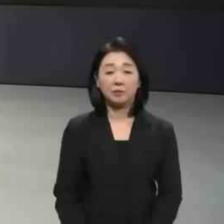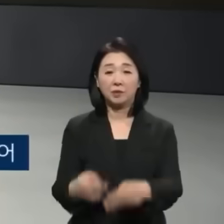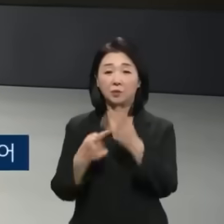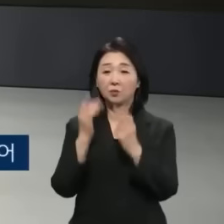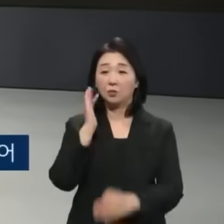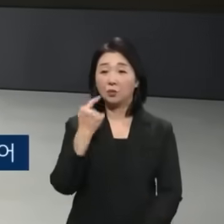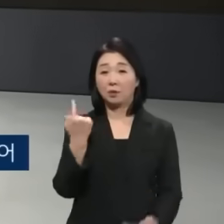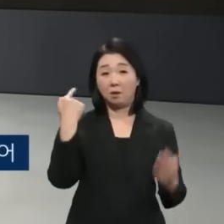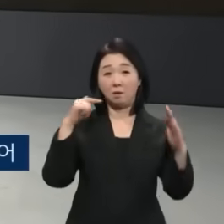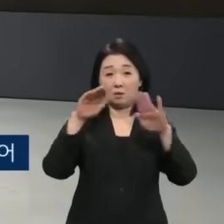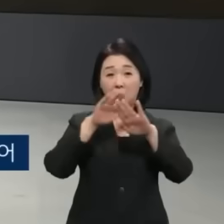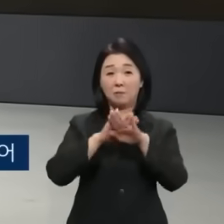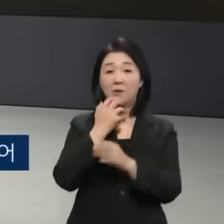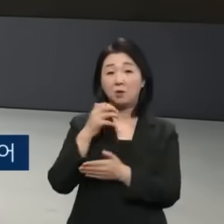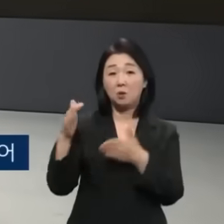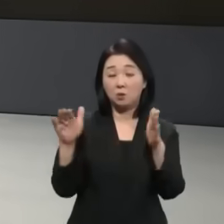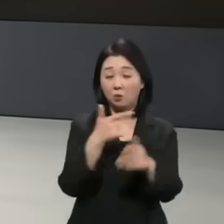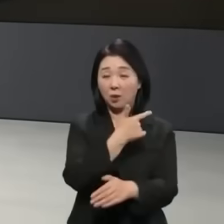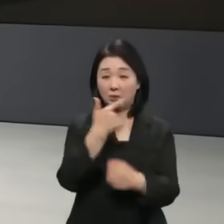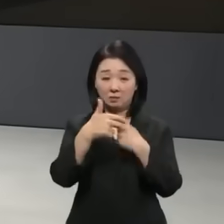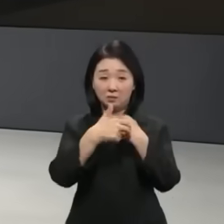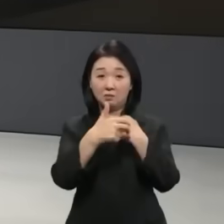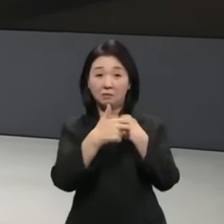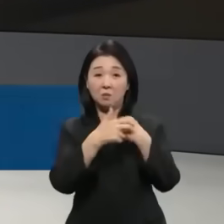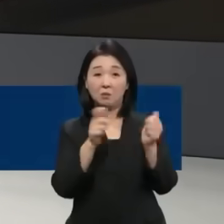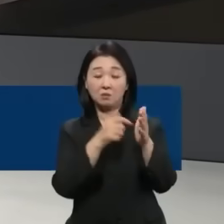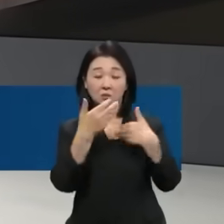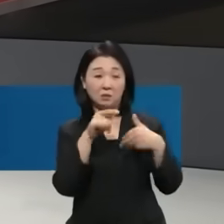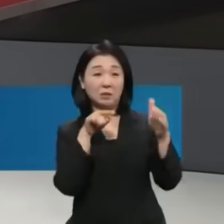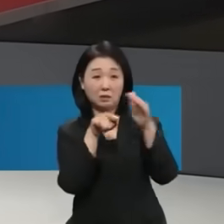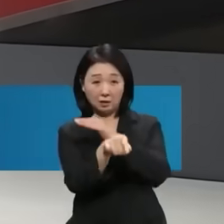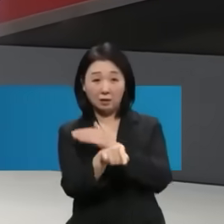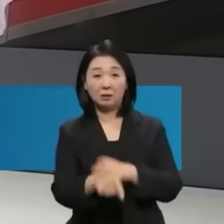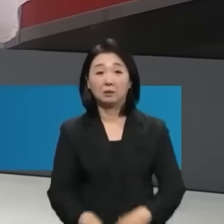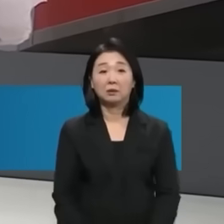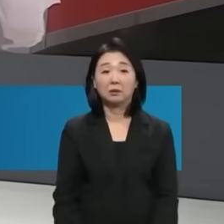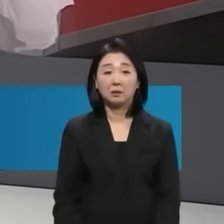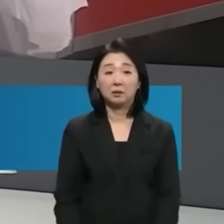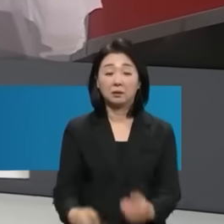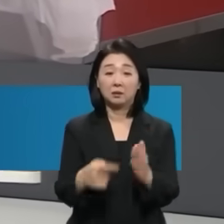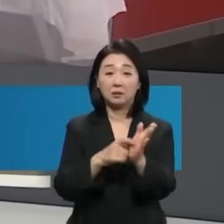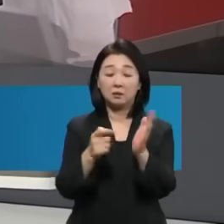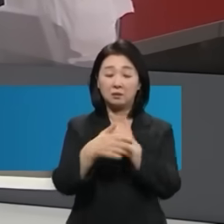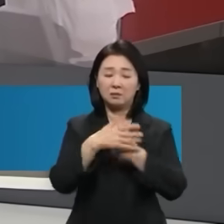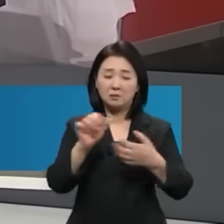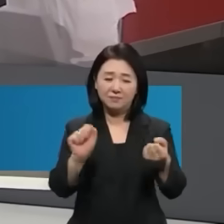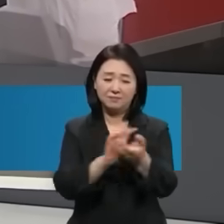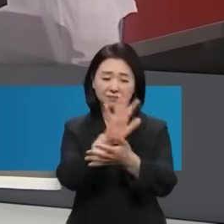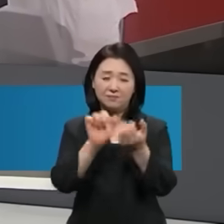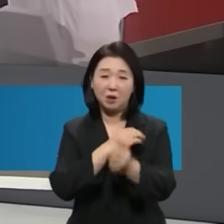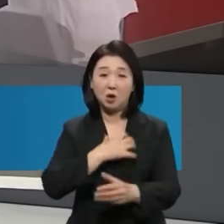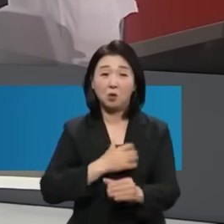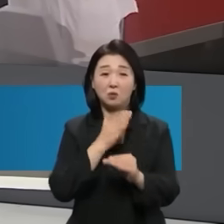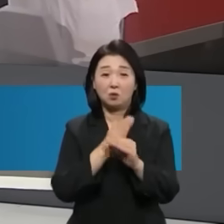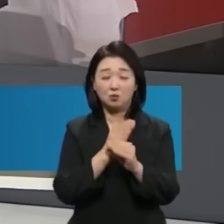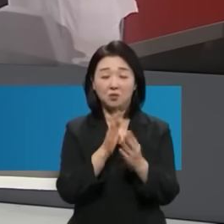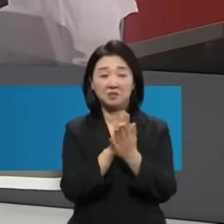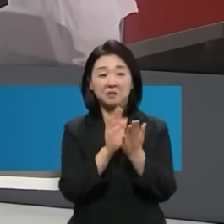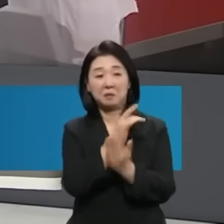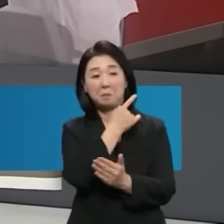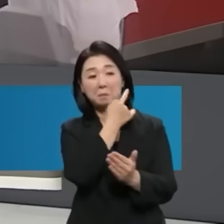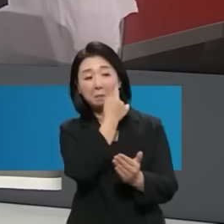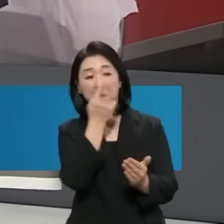윤석열 대통령의 어젯밤 경기도에 한 대형병원 응급실을 찾았습니다 응급실 대란 우려가 커지자 직접 현장